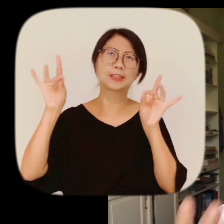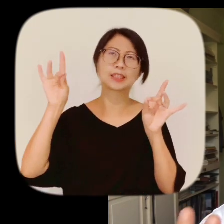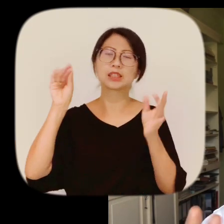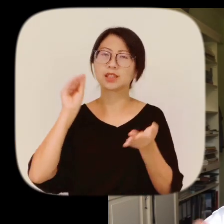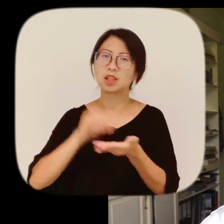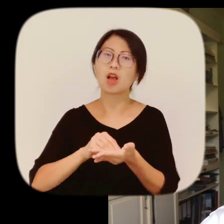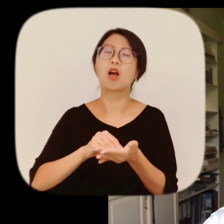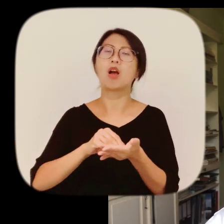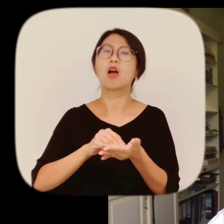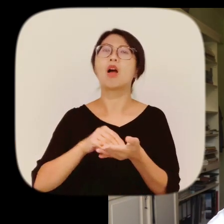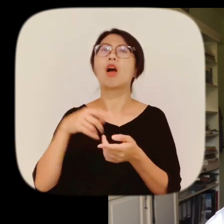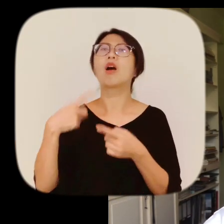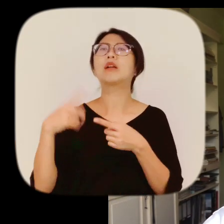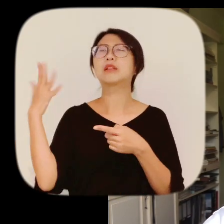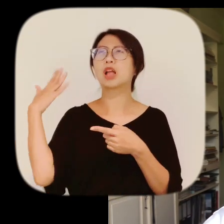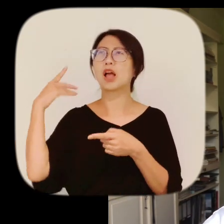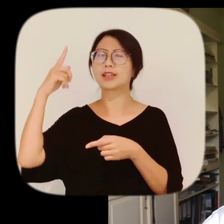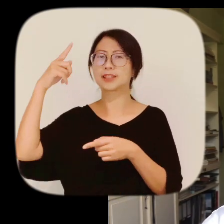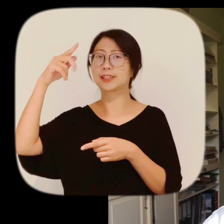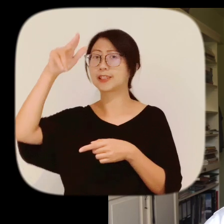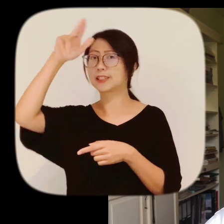政治产生了一个剧变